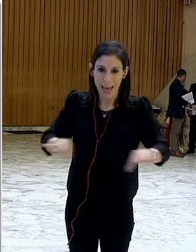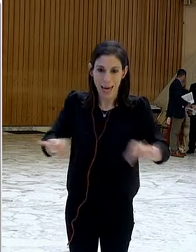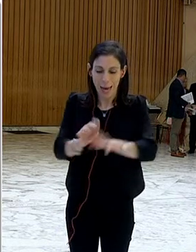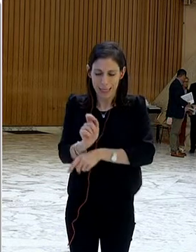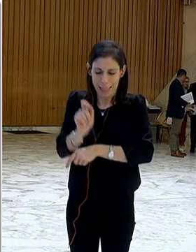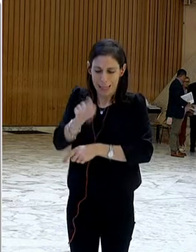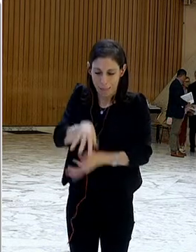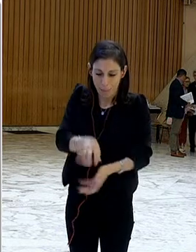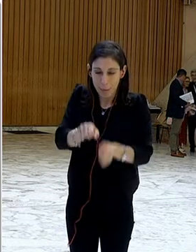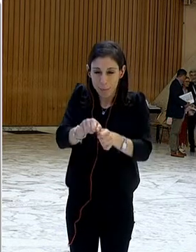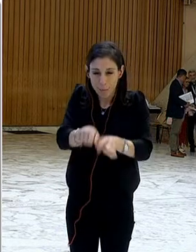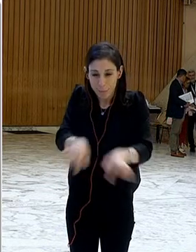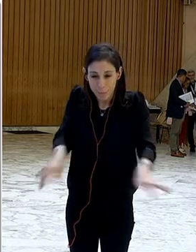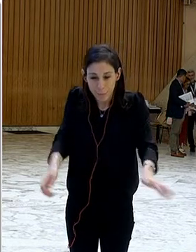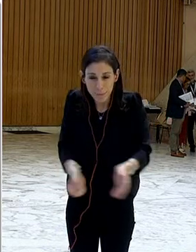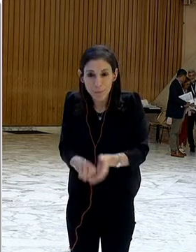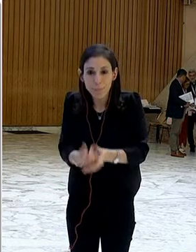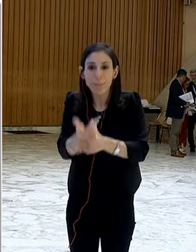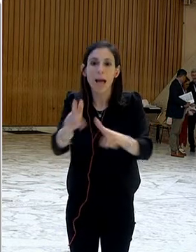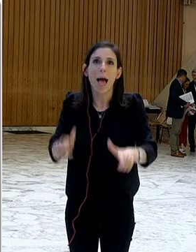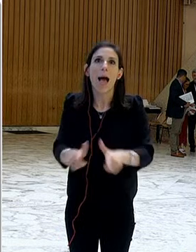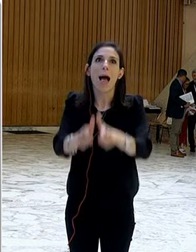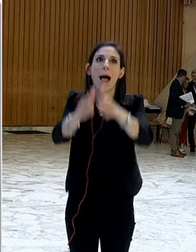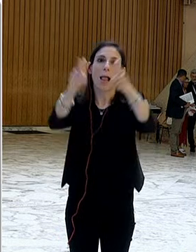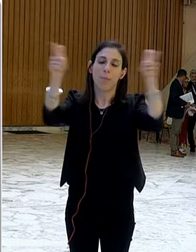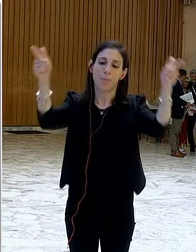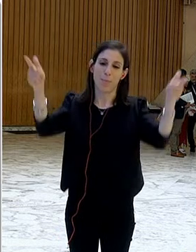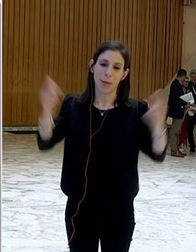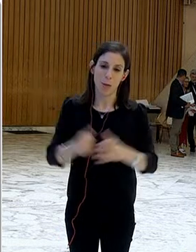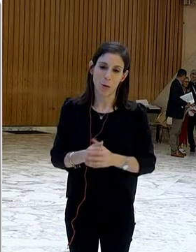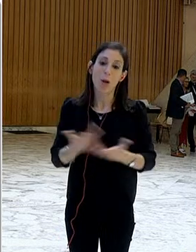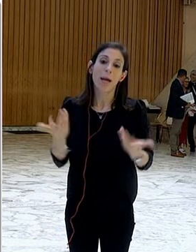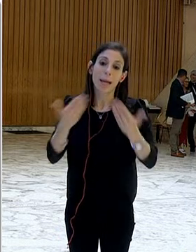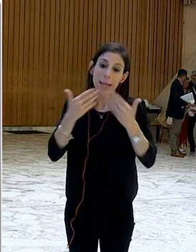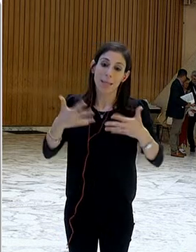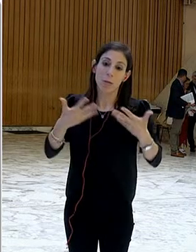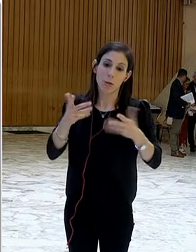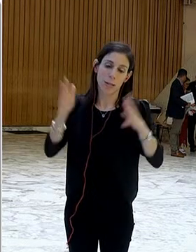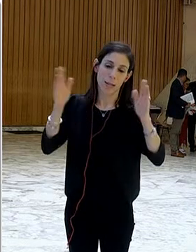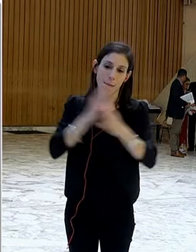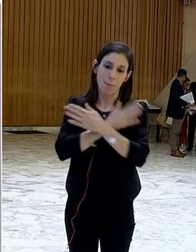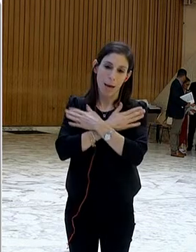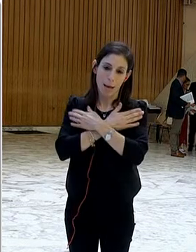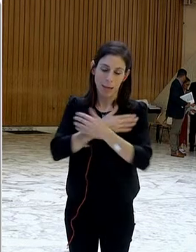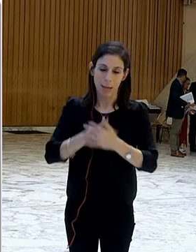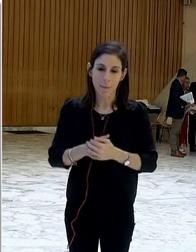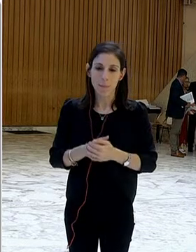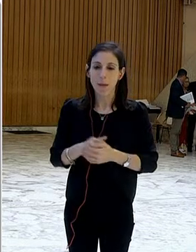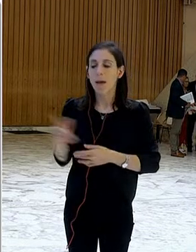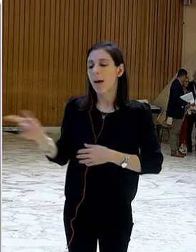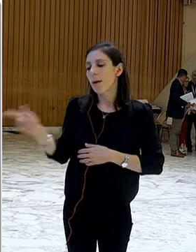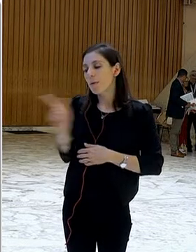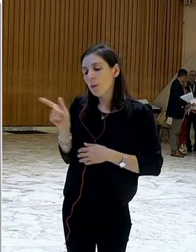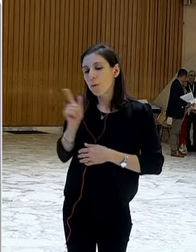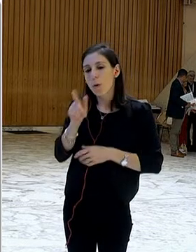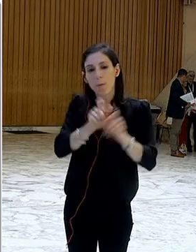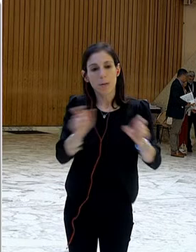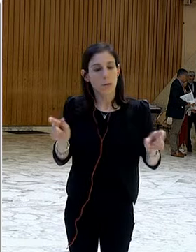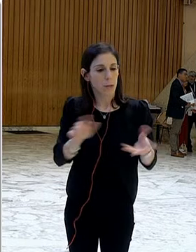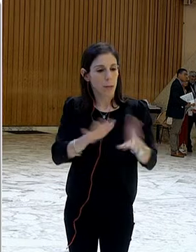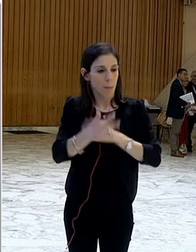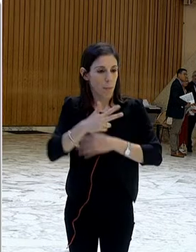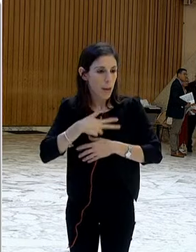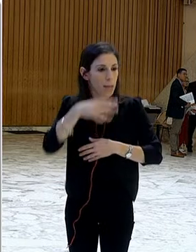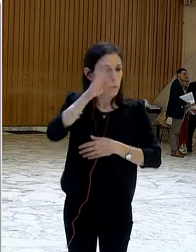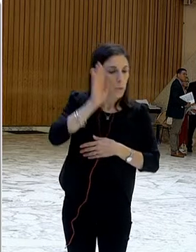Nous avons toujours eu du respect et de l'amour aux personnes consacrées. Nous cultivons aussi des rapports avec